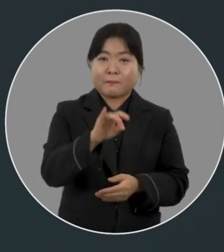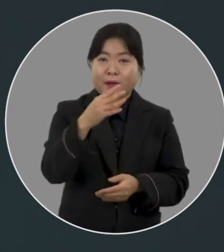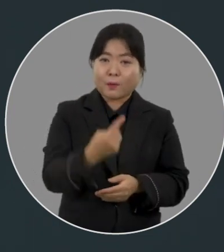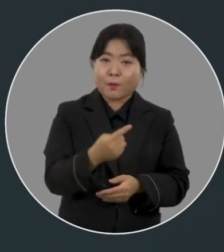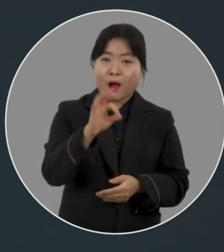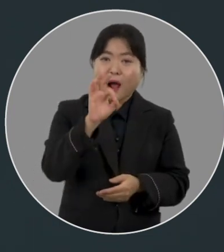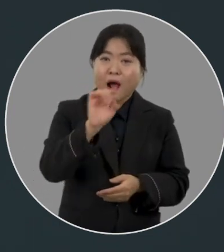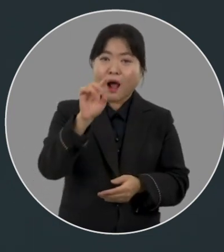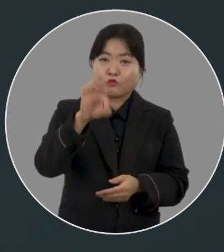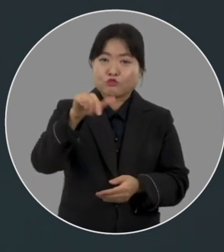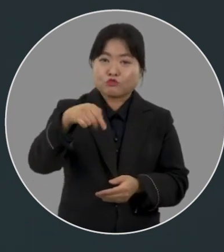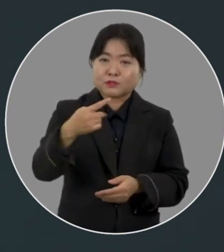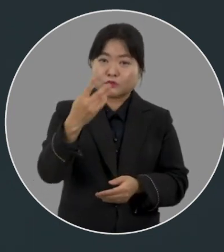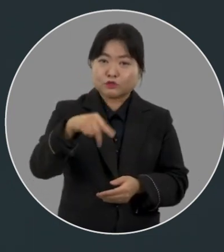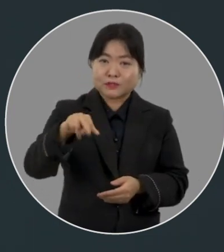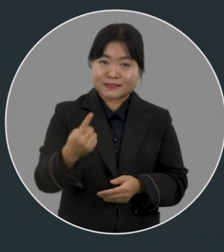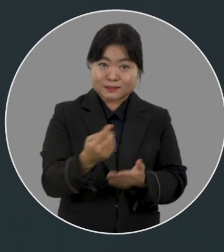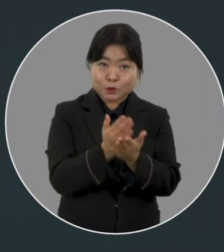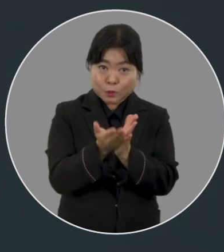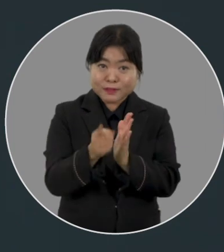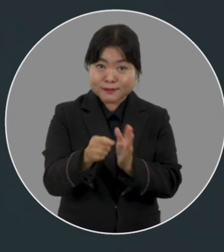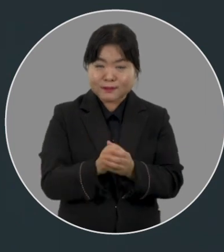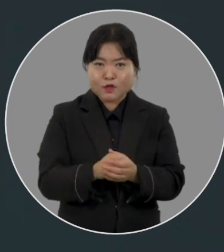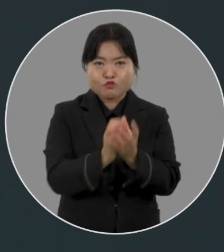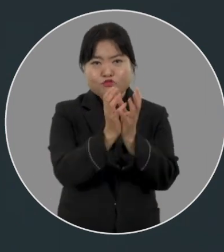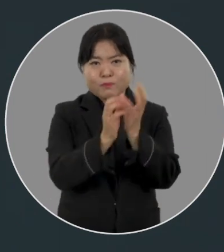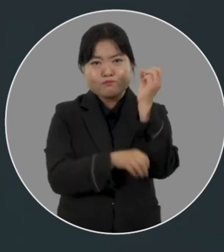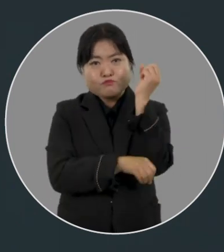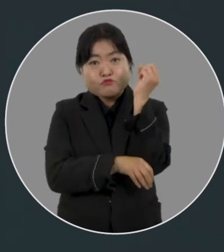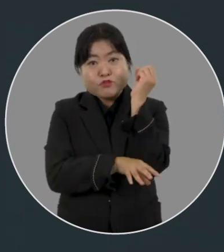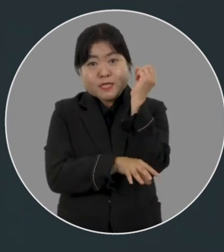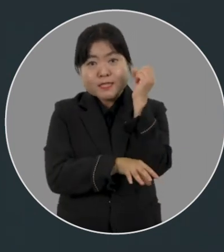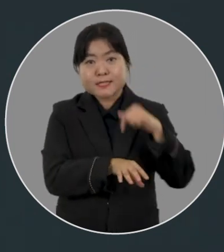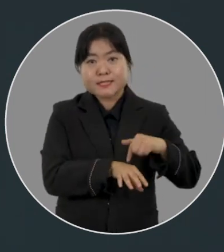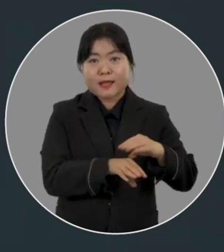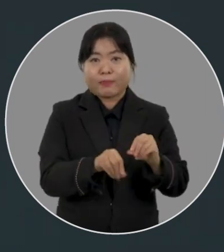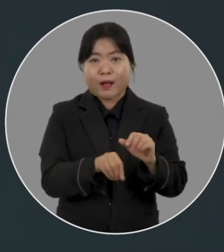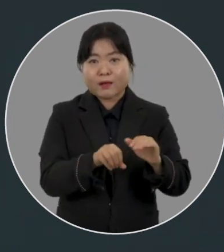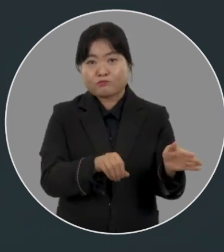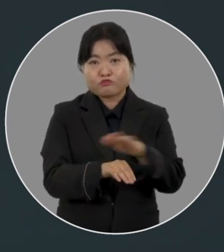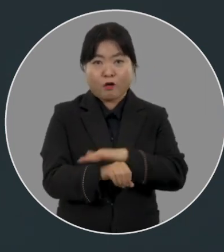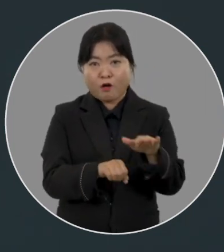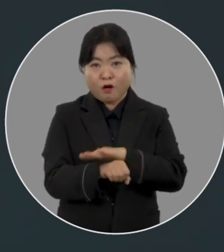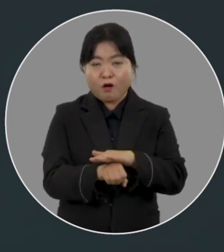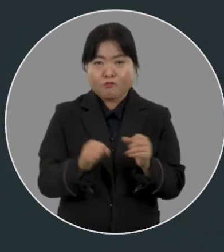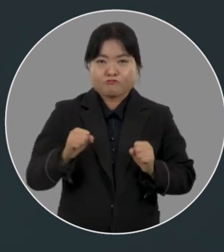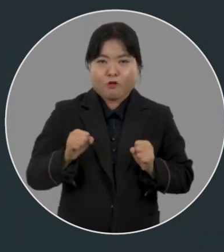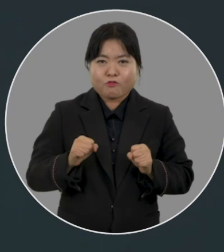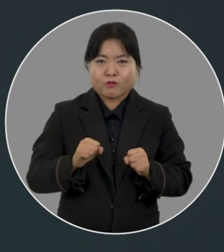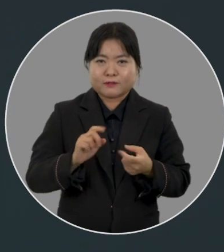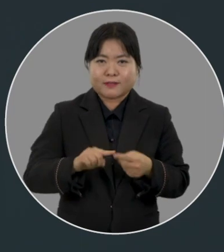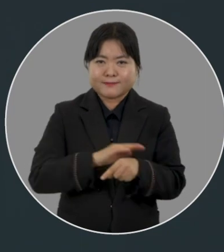샘페로 아우구스토스 종은 이제 튤립 뿌리를 이제 땅속에 묻어서